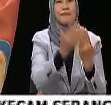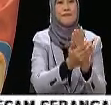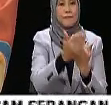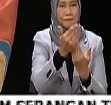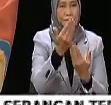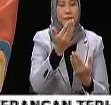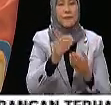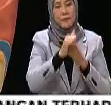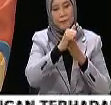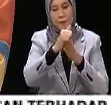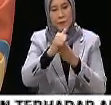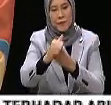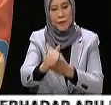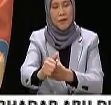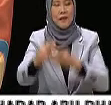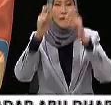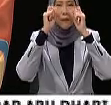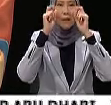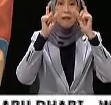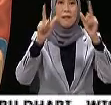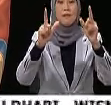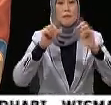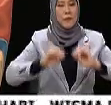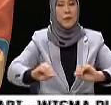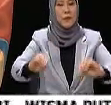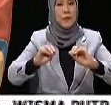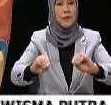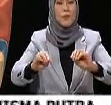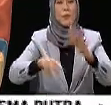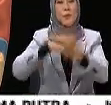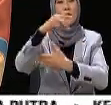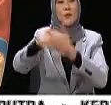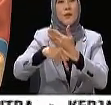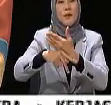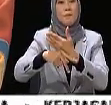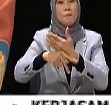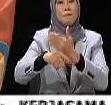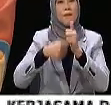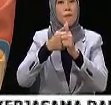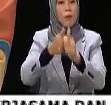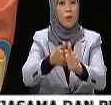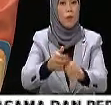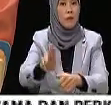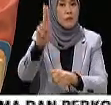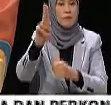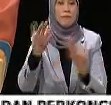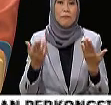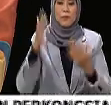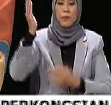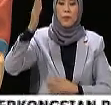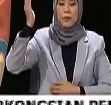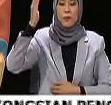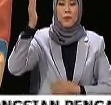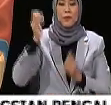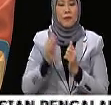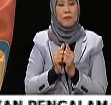dan kita bimbing mereka berikut dari Amerika dan malahan kita juga ada program followed bogan pertemuan kuliah dengan